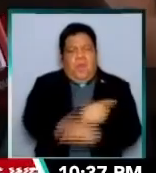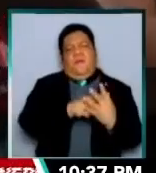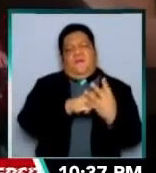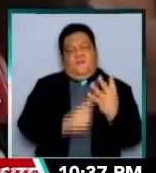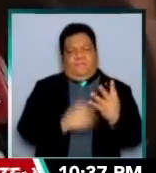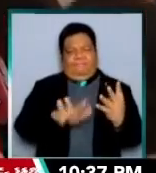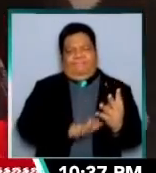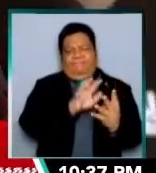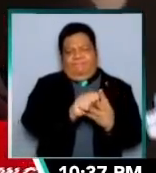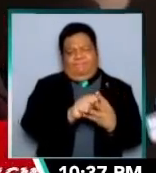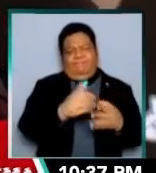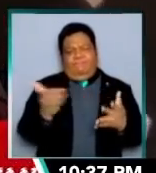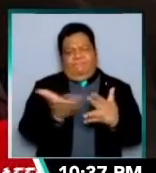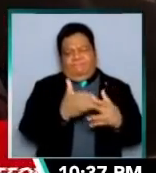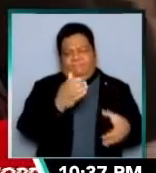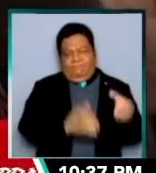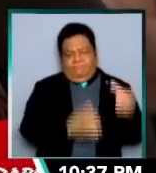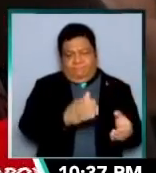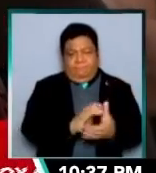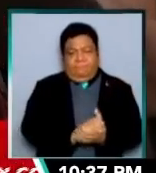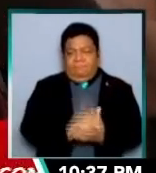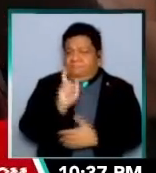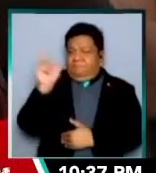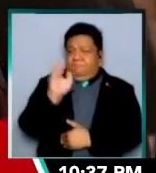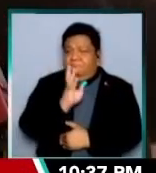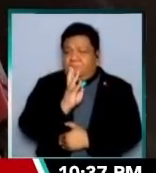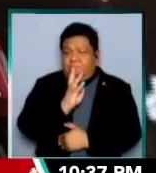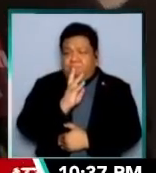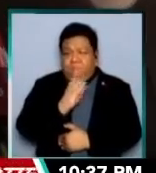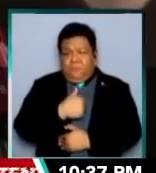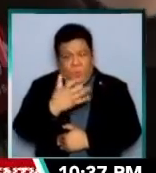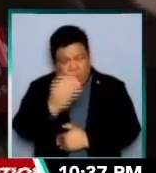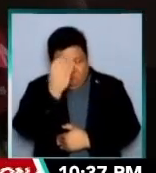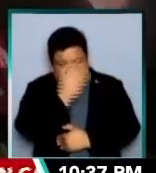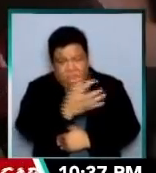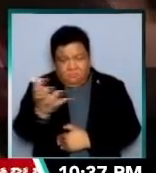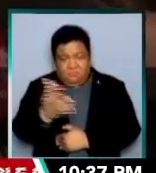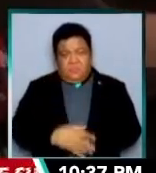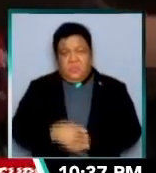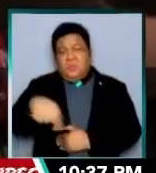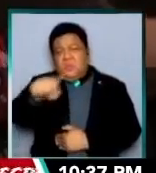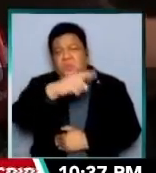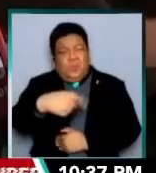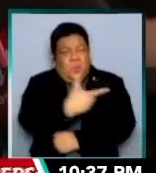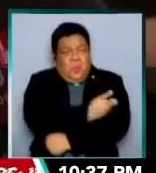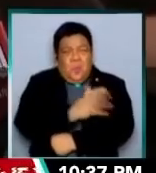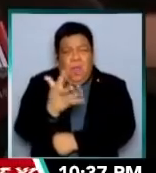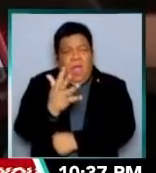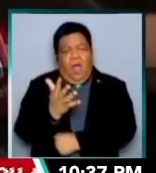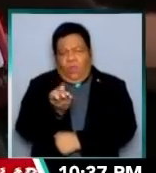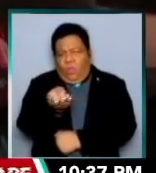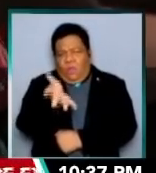dito. Gusto ko malaman ninyo na yung mga unvaccinated, kakaunti na lang kayo. Pero kayo